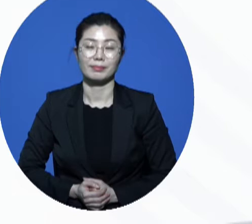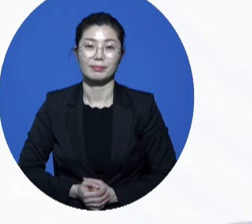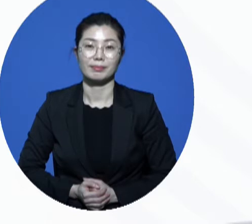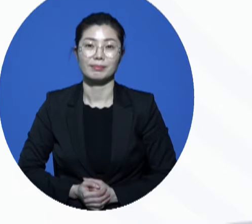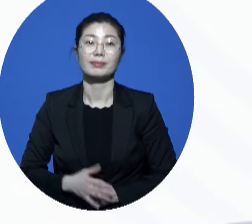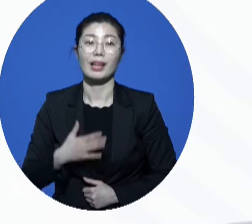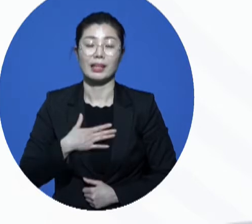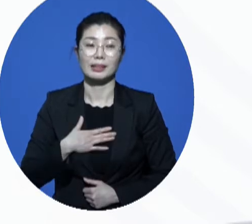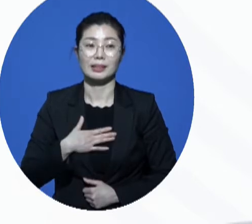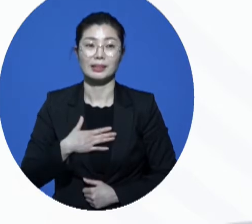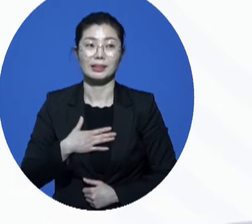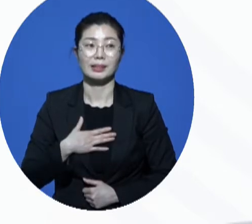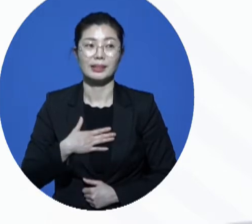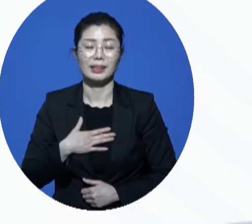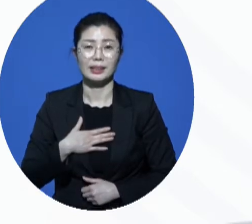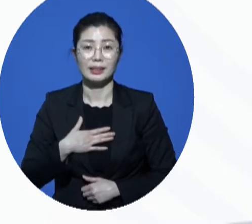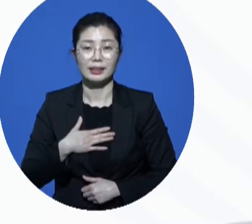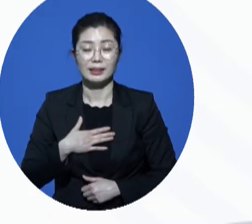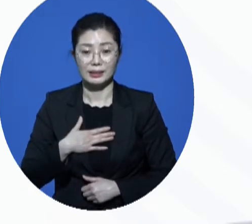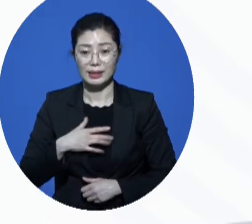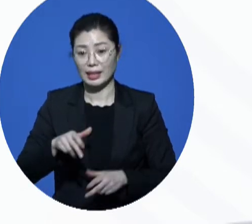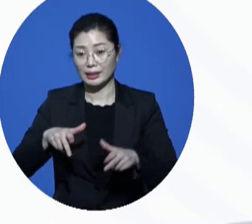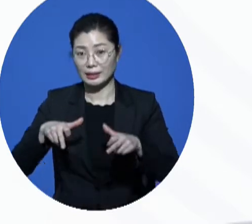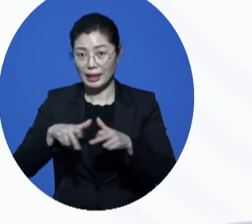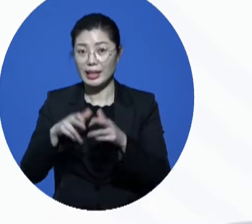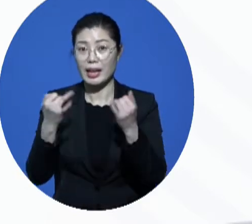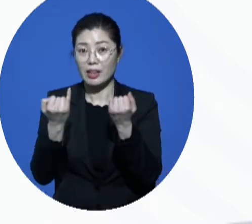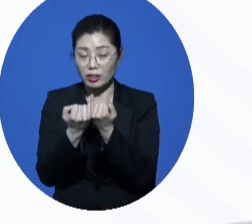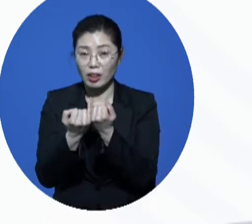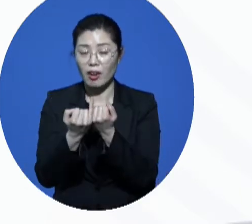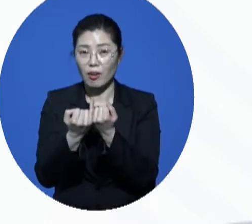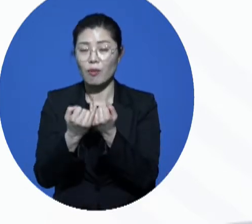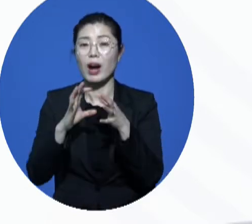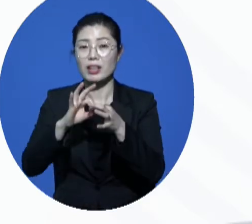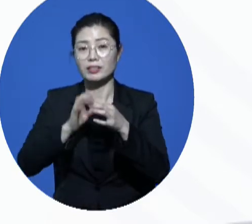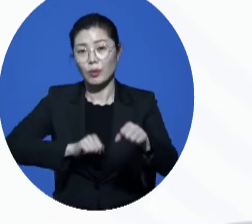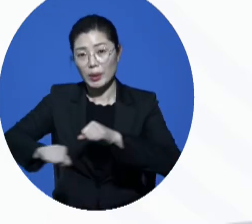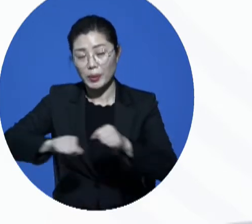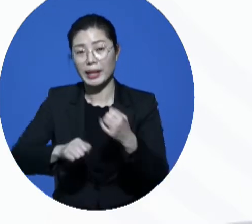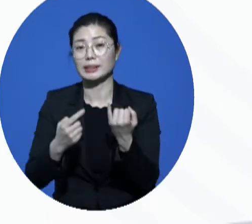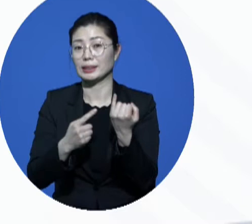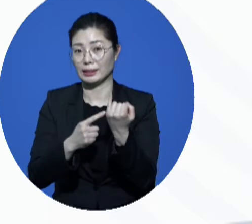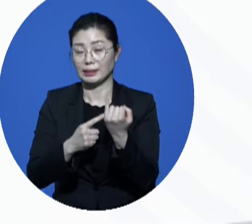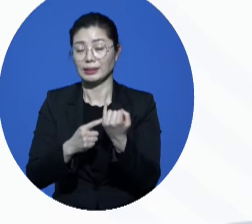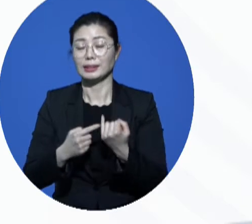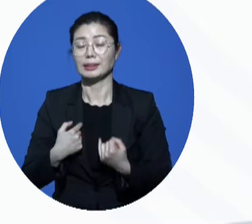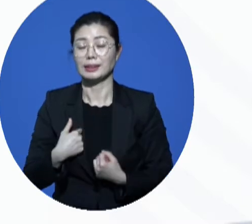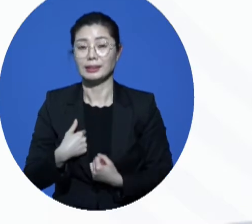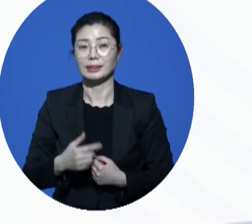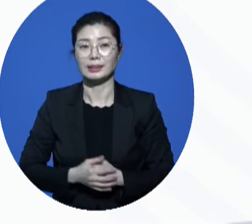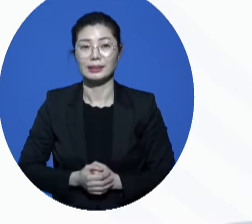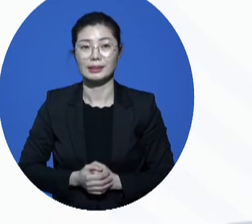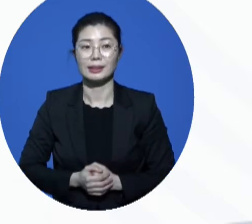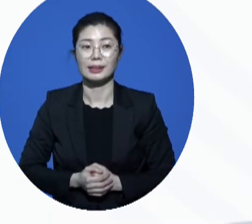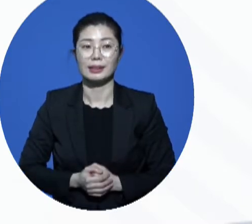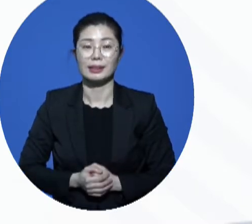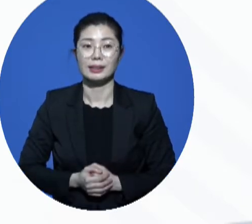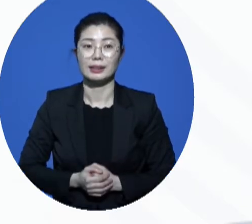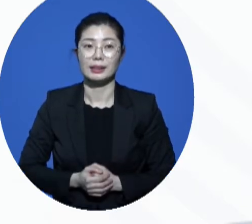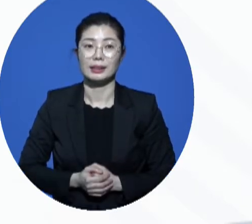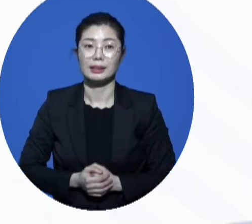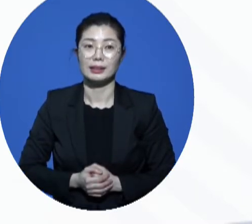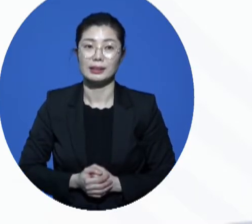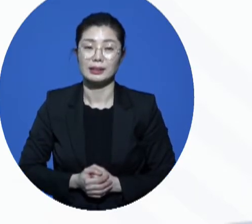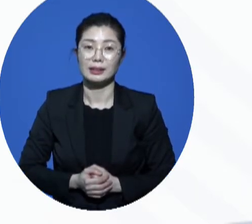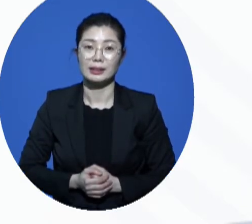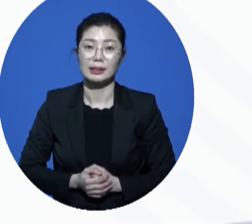네, 저는 장애여성 공감에서 활동하는 이진희이고요. 장애여성 공감은 장애